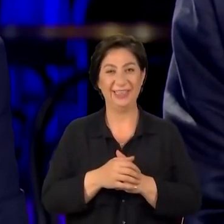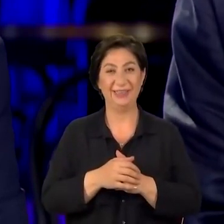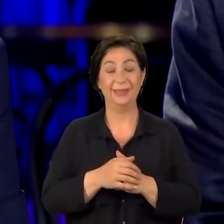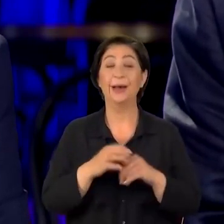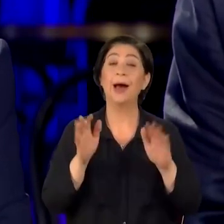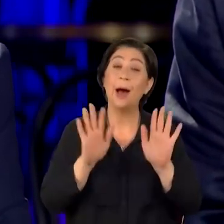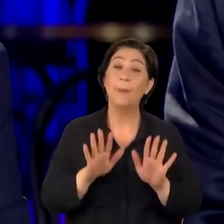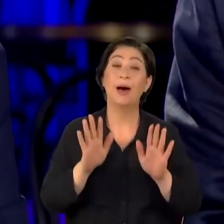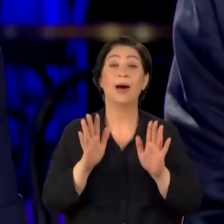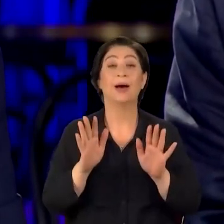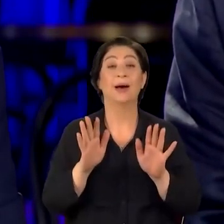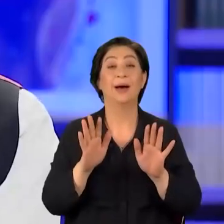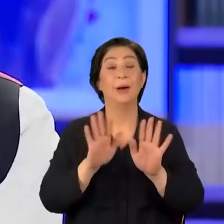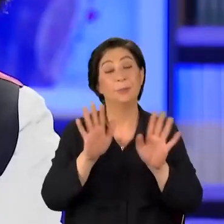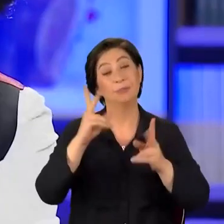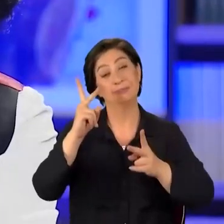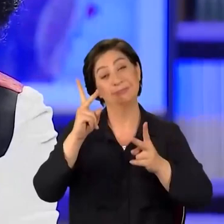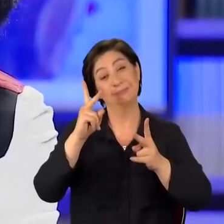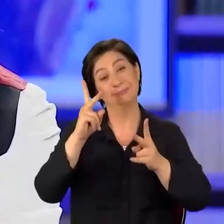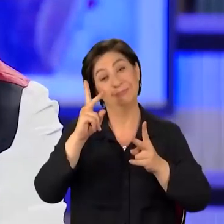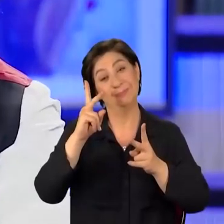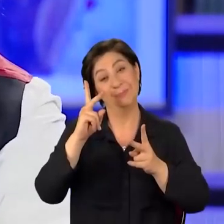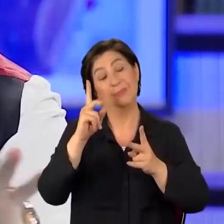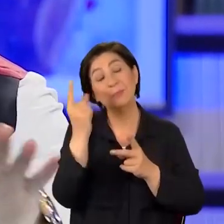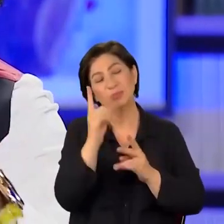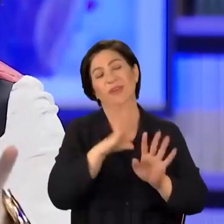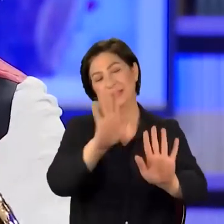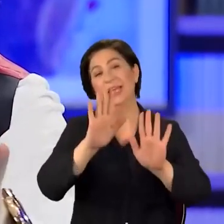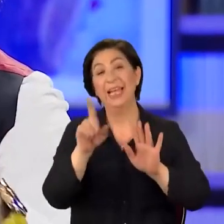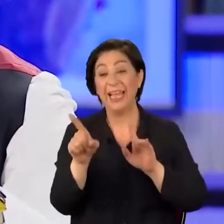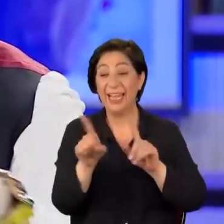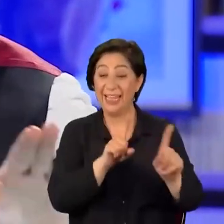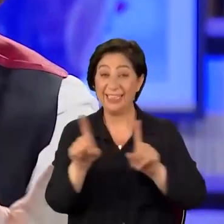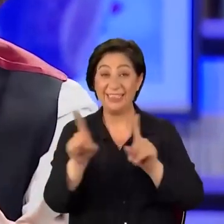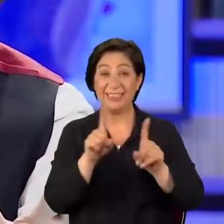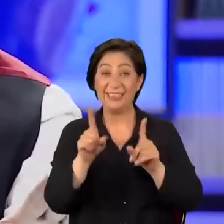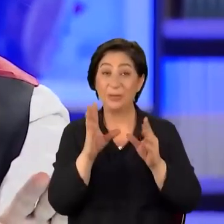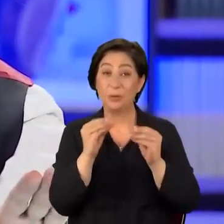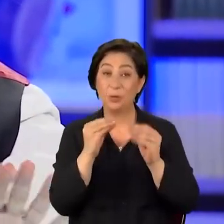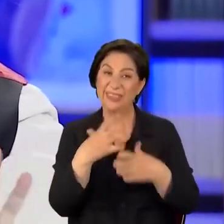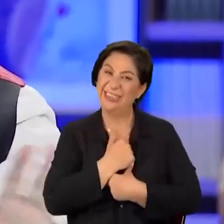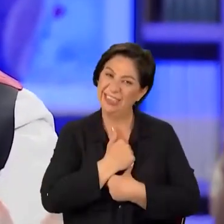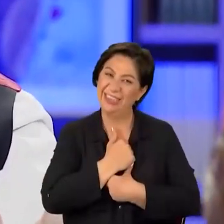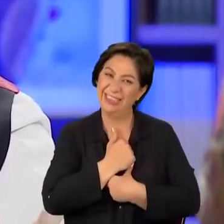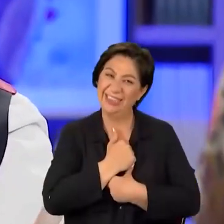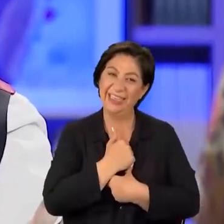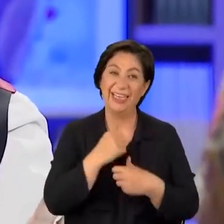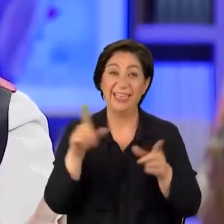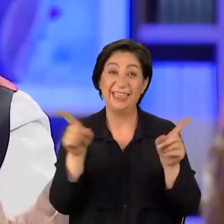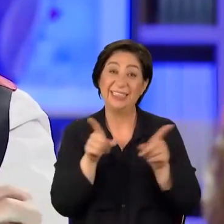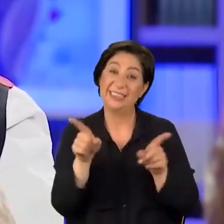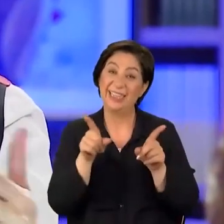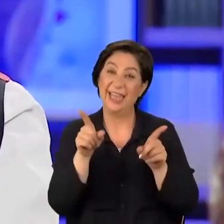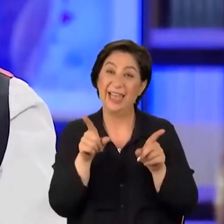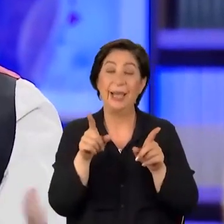Ya hayır ama ben yani bazı şöyle bir şey var ya, ikisinde de uçlar çok sıkıcı. İkisinde de uçlar çok